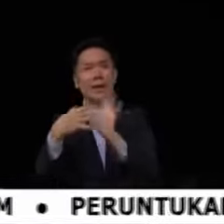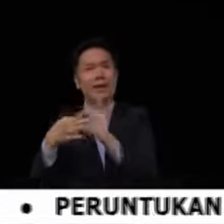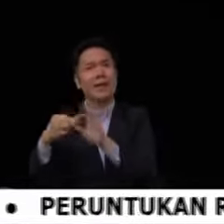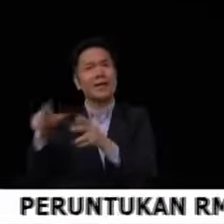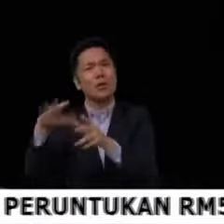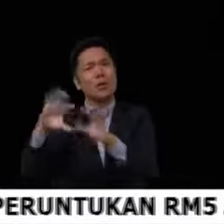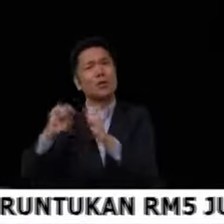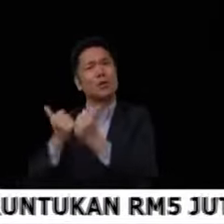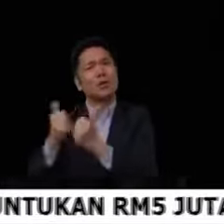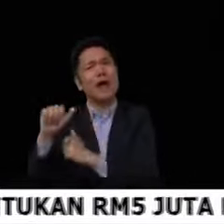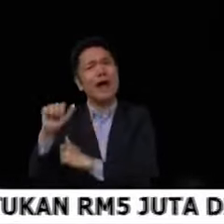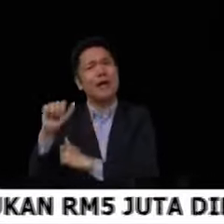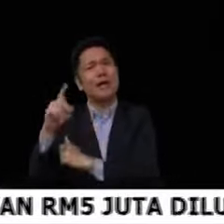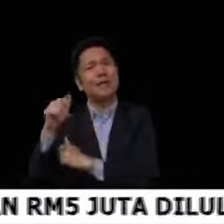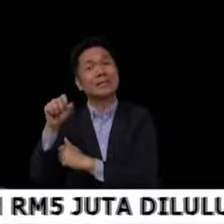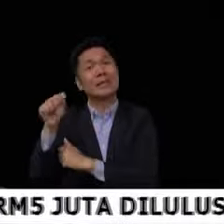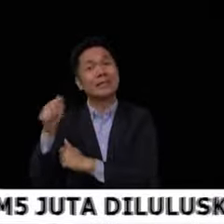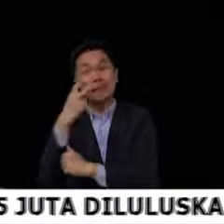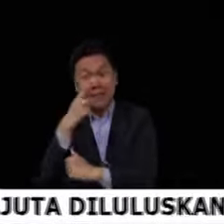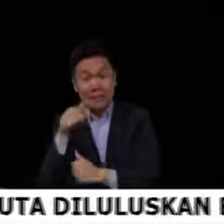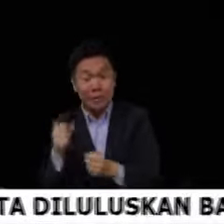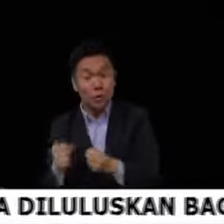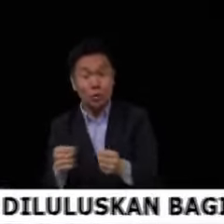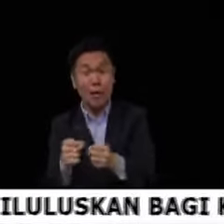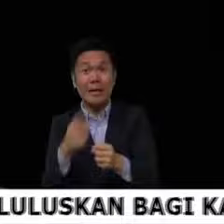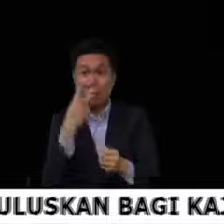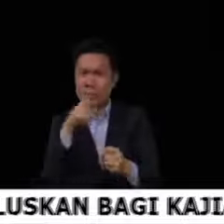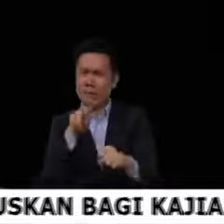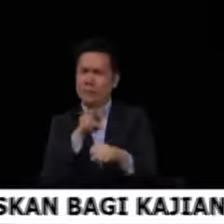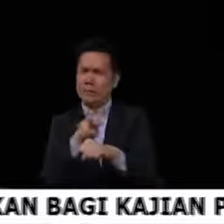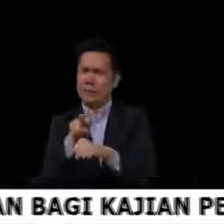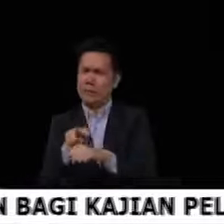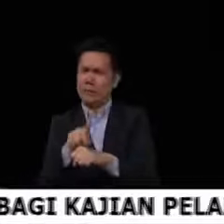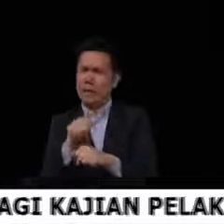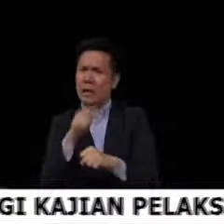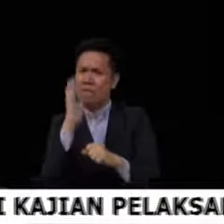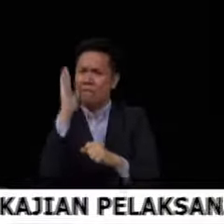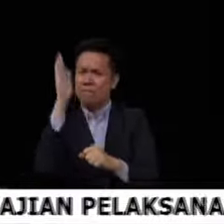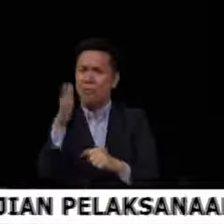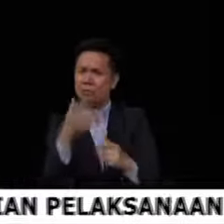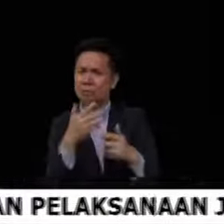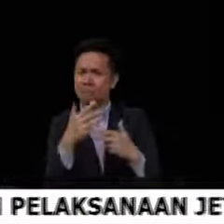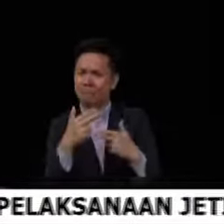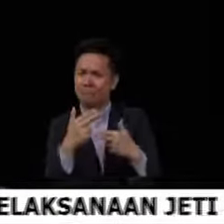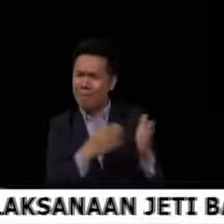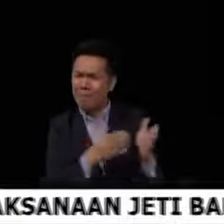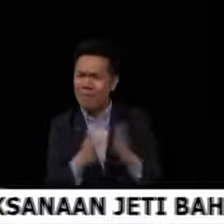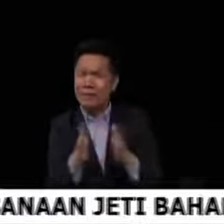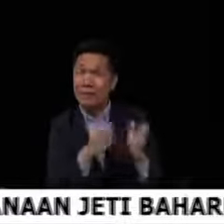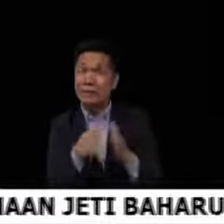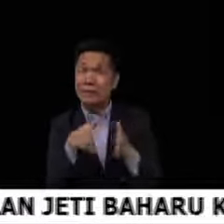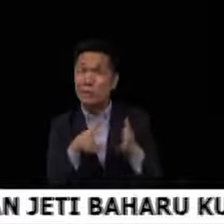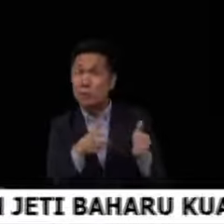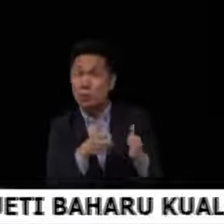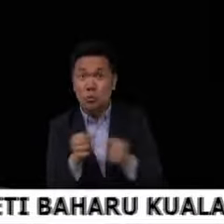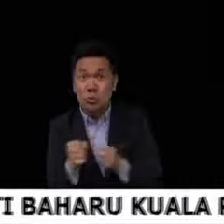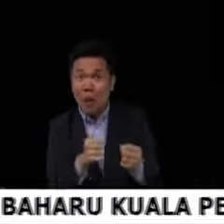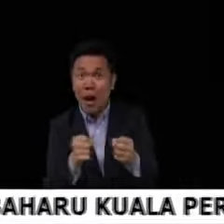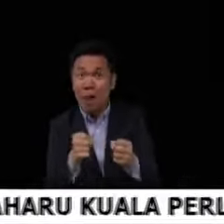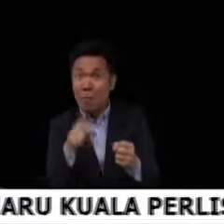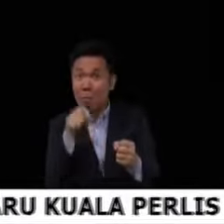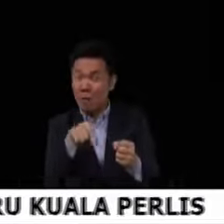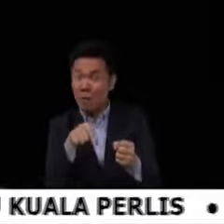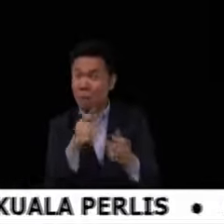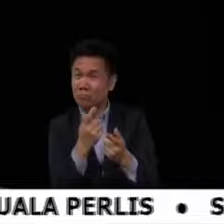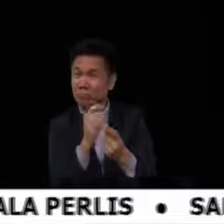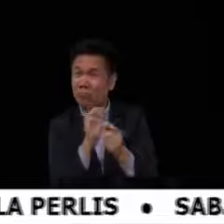untuk melihat satu aliran sungai itu sendiri kena dilihat apakah perancangan Masa panjang untuk kita pastikan kita akan dapat